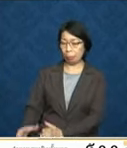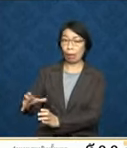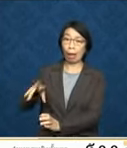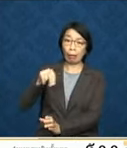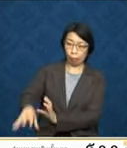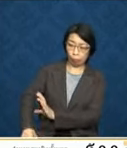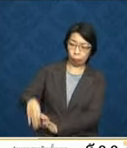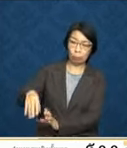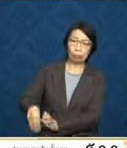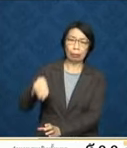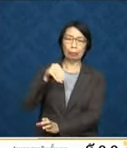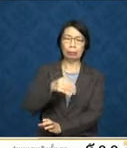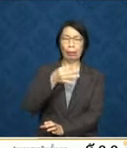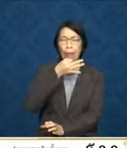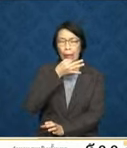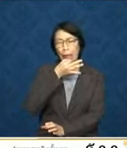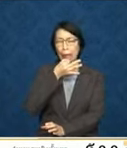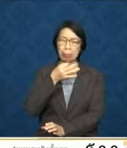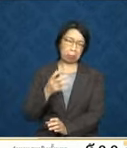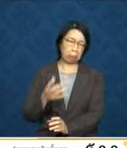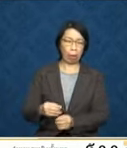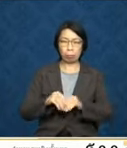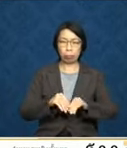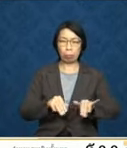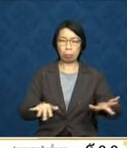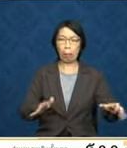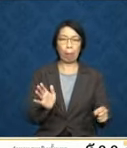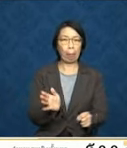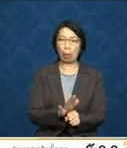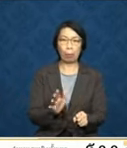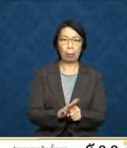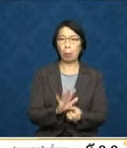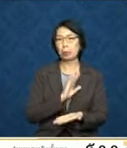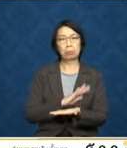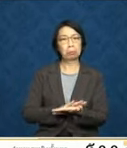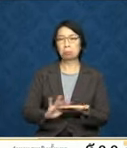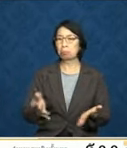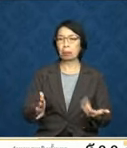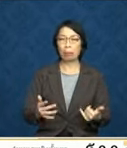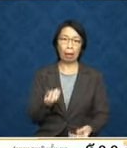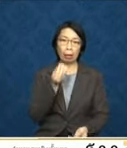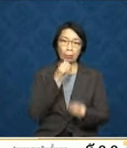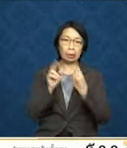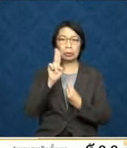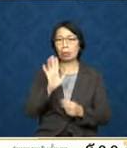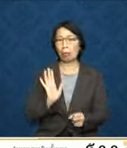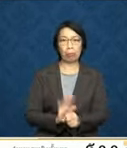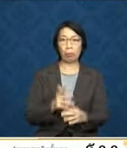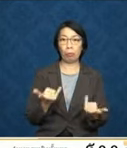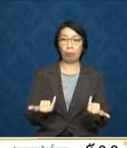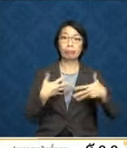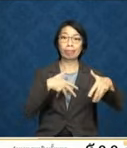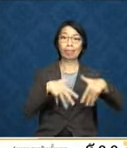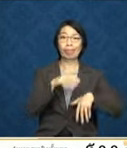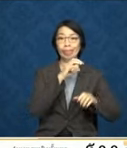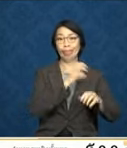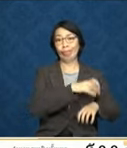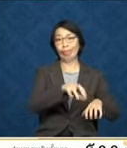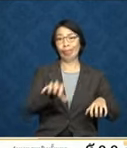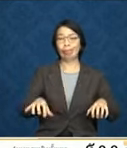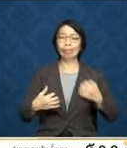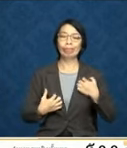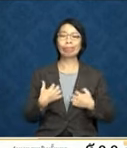น้ำเค็มปริมาณน้ำไม่เพียงพอและไม่สะอาดต่อการอุปโภคบริโภคทำให้ประชาชนในพื้นที่ได้รับความเดือดร้